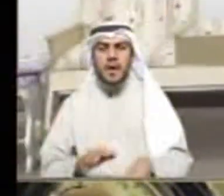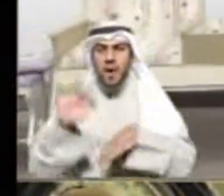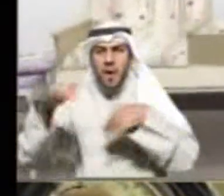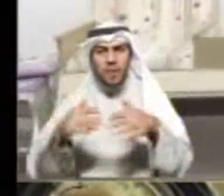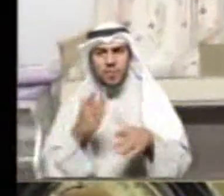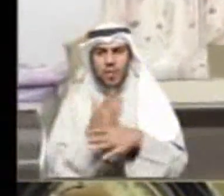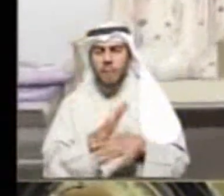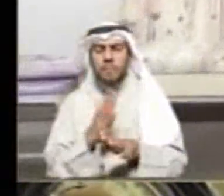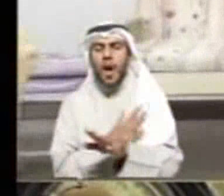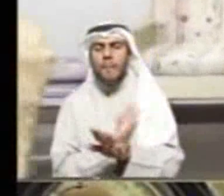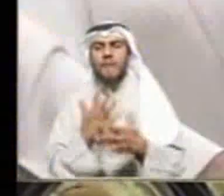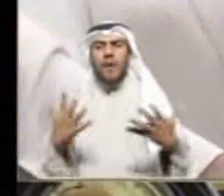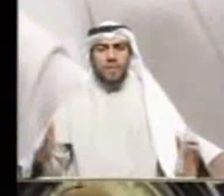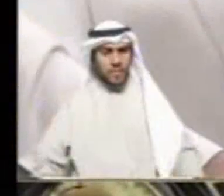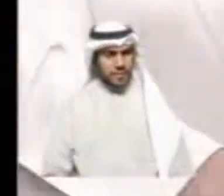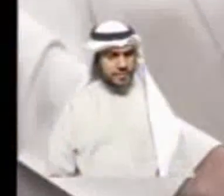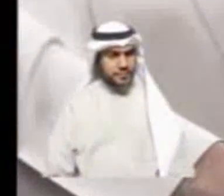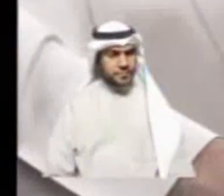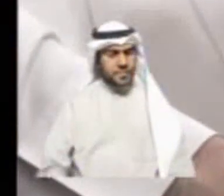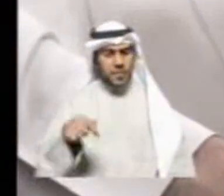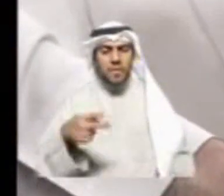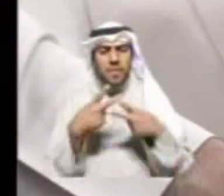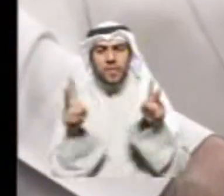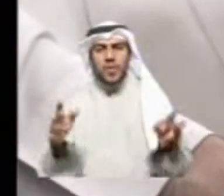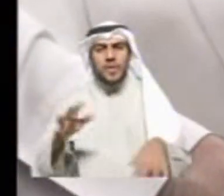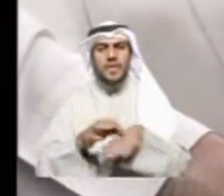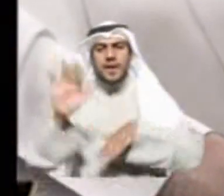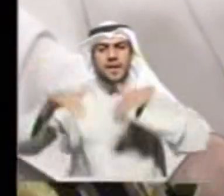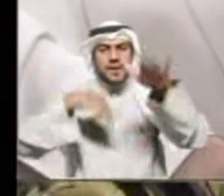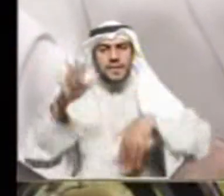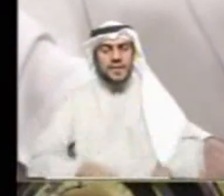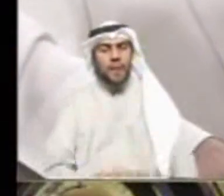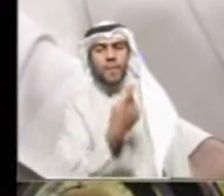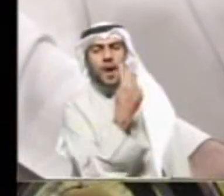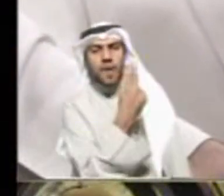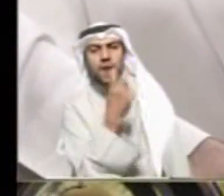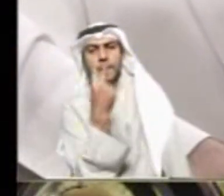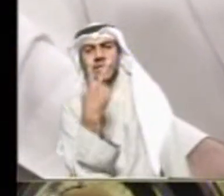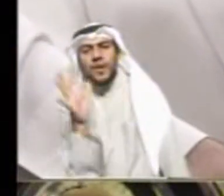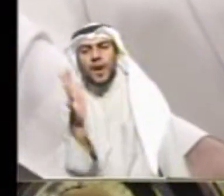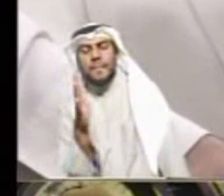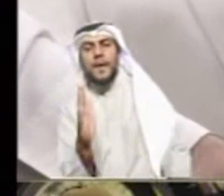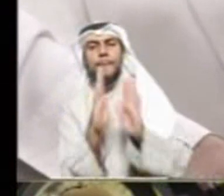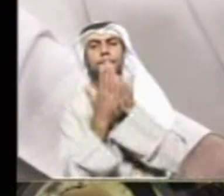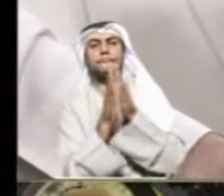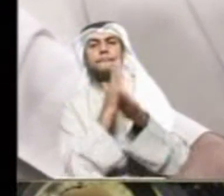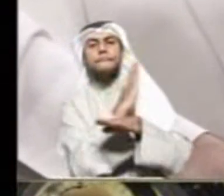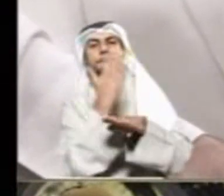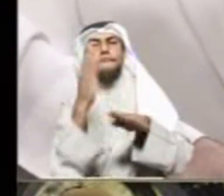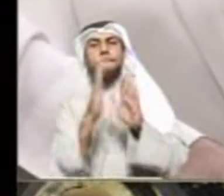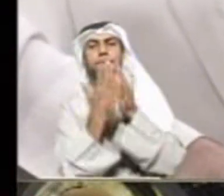للدورة المستندية. تستقبل هذه الوحدة ما يقارب 2250 ملف